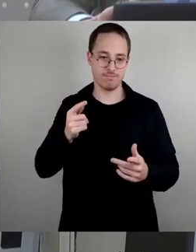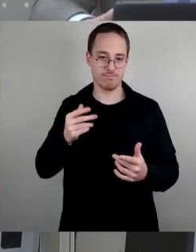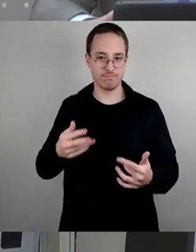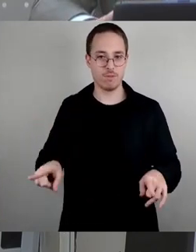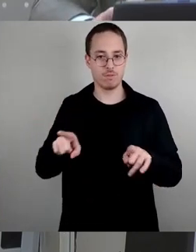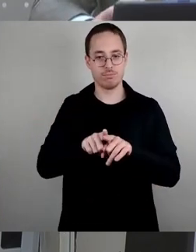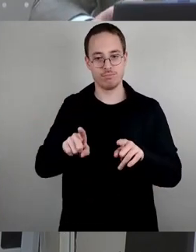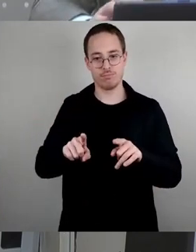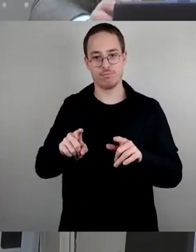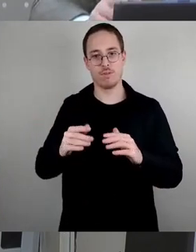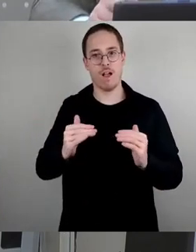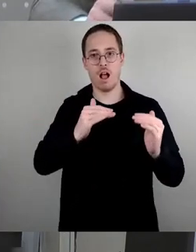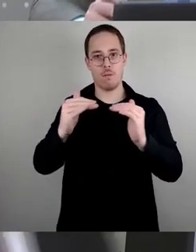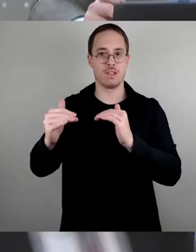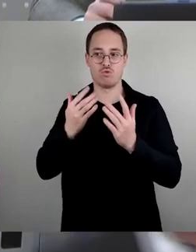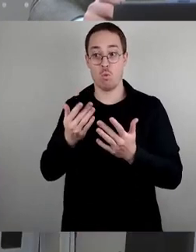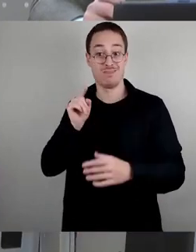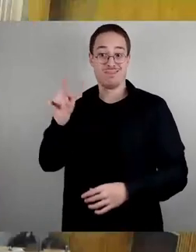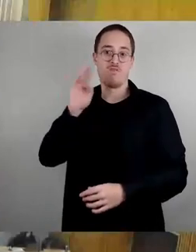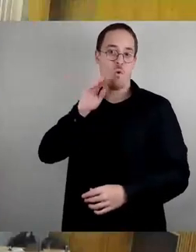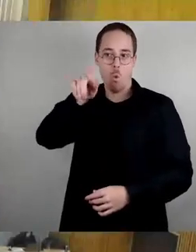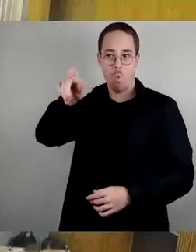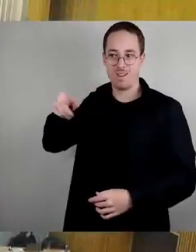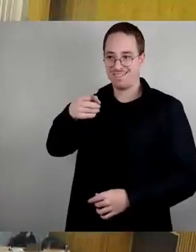müssen. Ich danke Ihnen für Ihre Aufmerksamkeit.